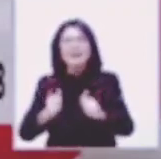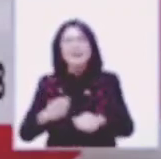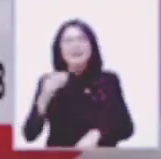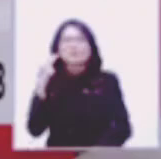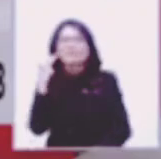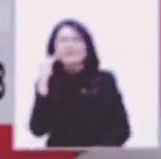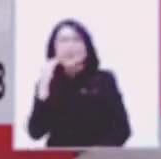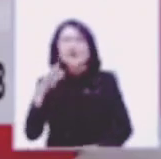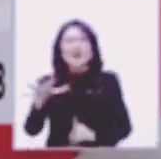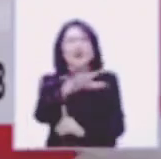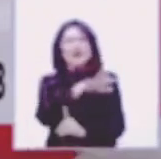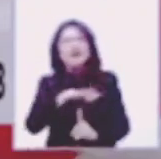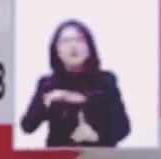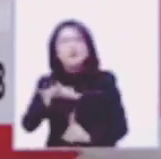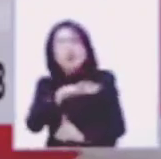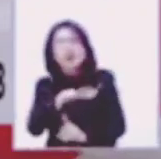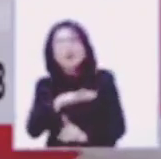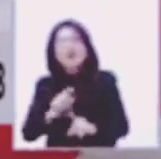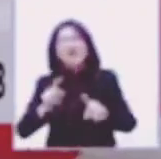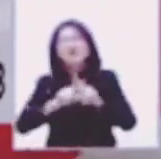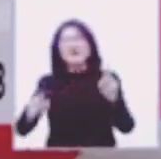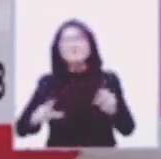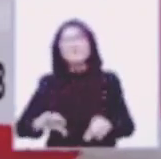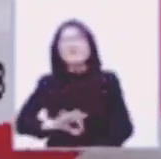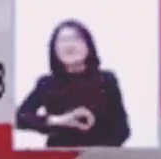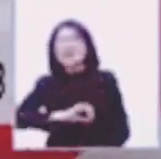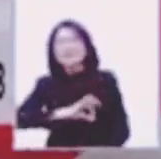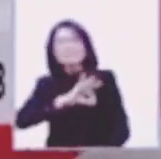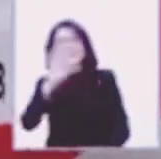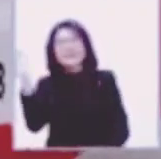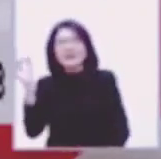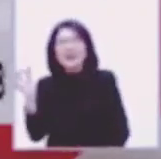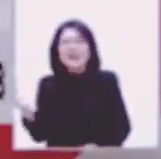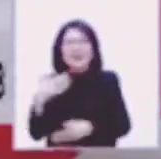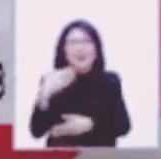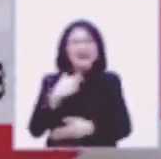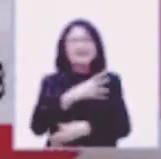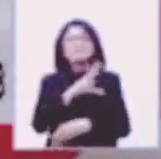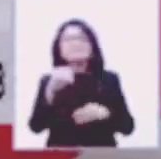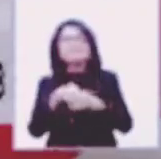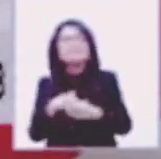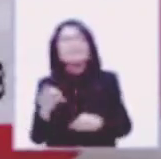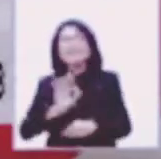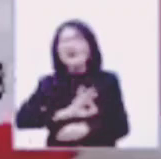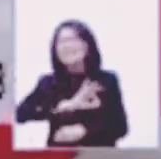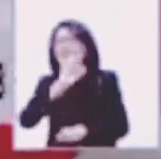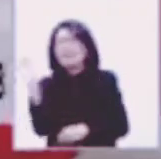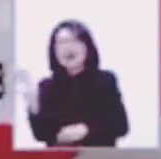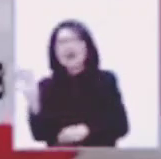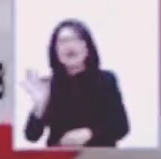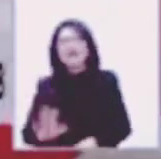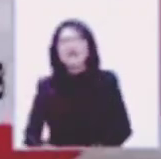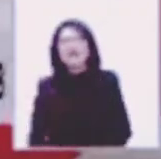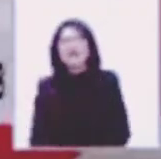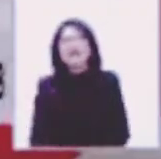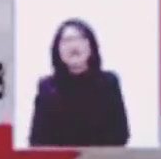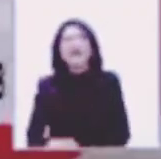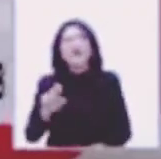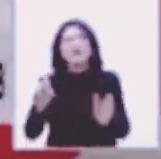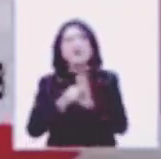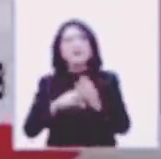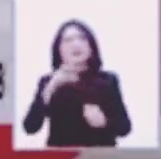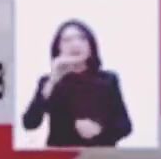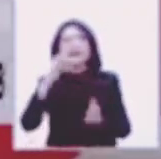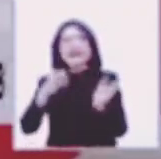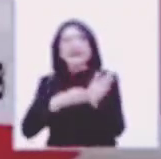hutan, menjaga lingkungan kita, tetapi tidak pernah diajak dialog. Ada pemaksaan melalui PSN, tidak diajak bicara, Rempang misalnya,